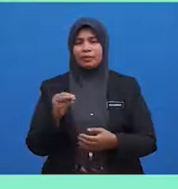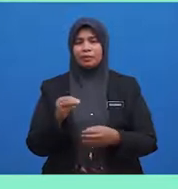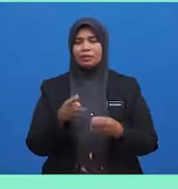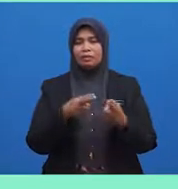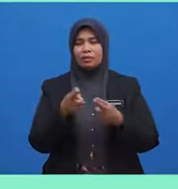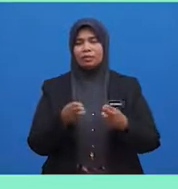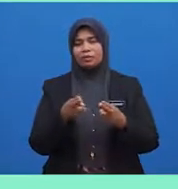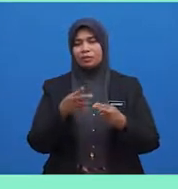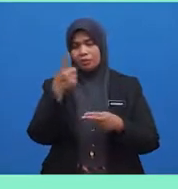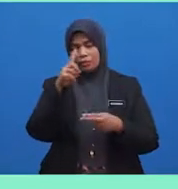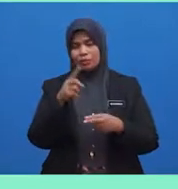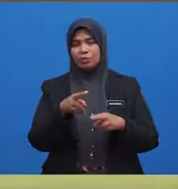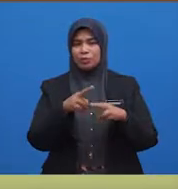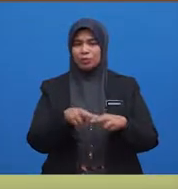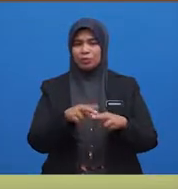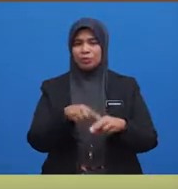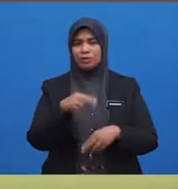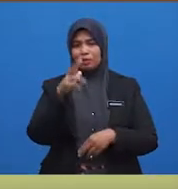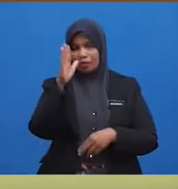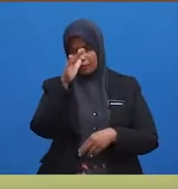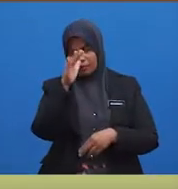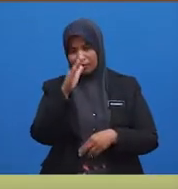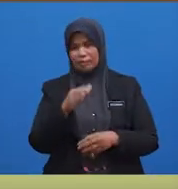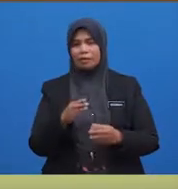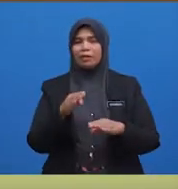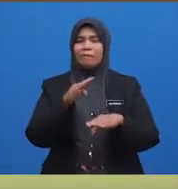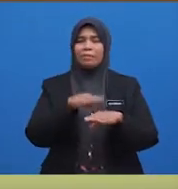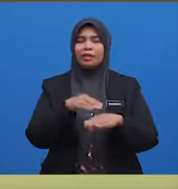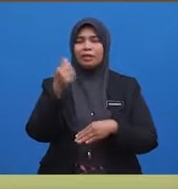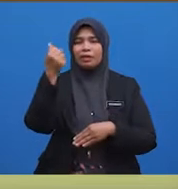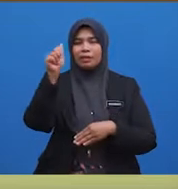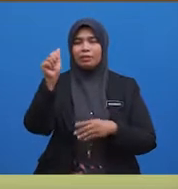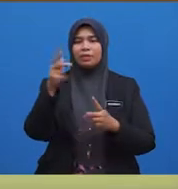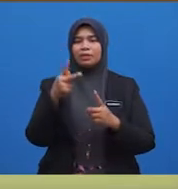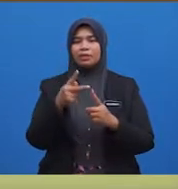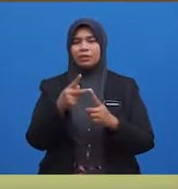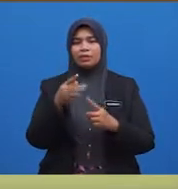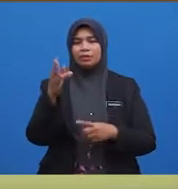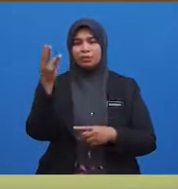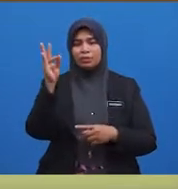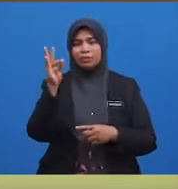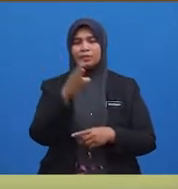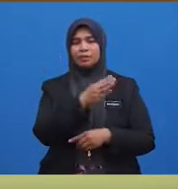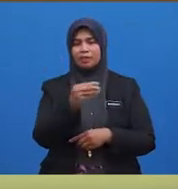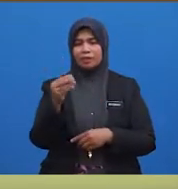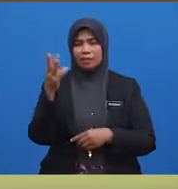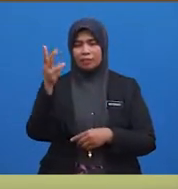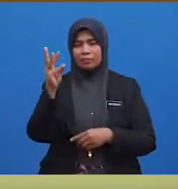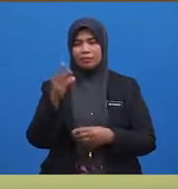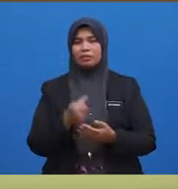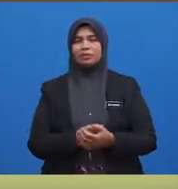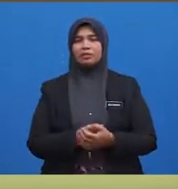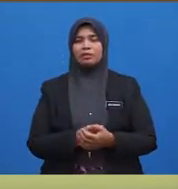di Melaka. Pada abad ke-16 dan ke-17, Perak yang menjadi negeri di bawah naungan